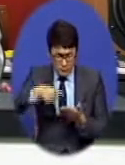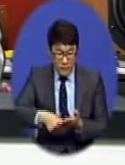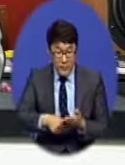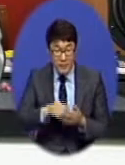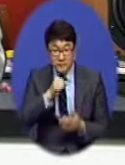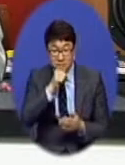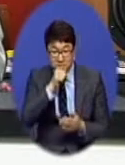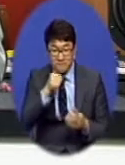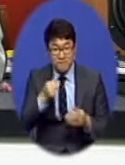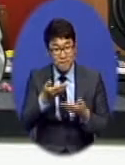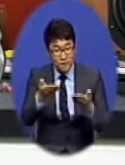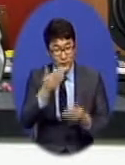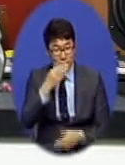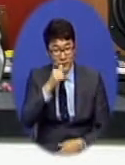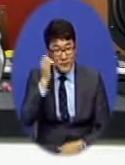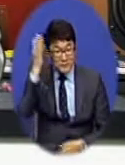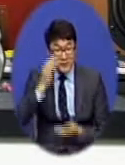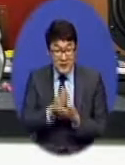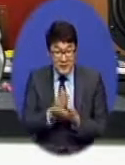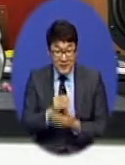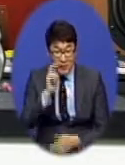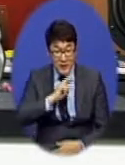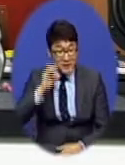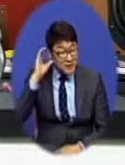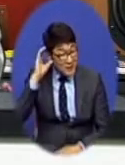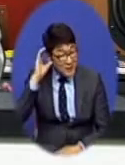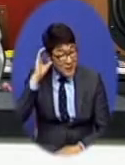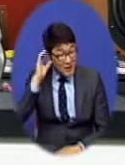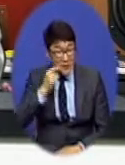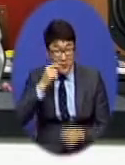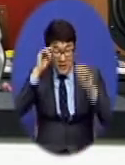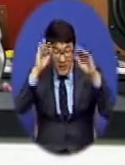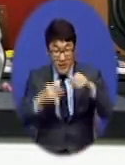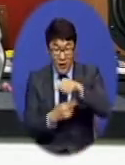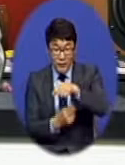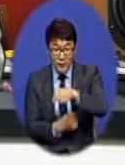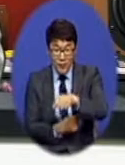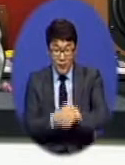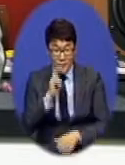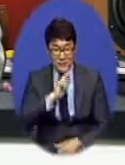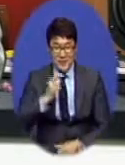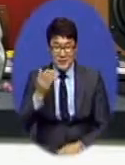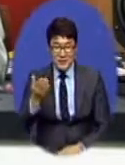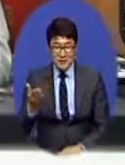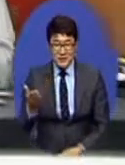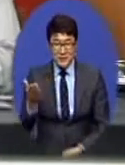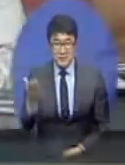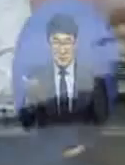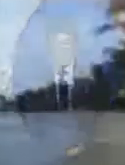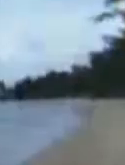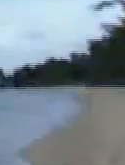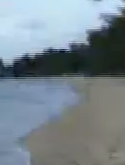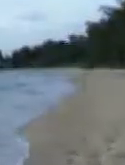시청자 심사가 완료됩니다. 자, 노래 듣겠습니다. 박화자님이 부릅니다. 비 내리는 영동교. 음악 주세요.